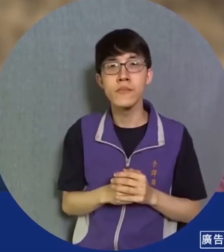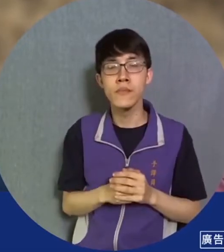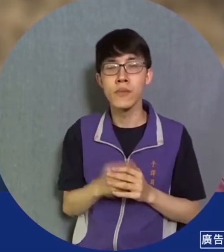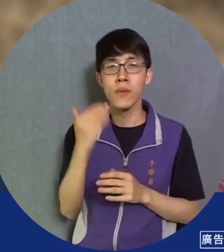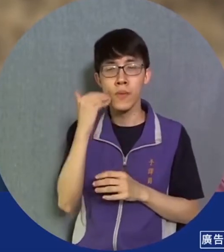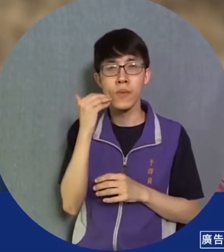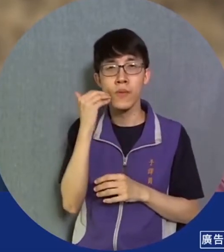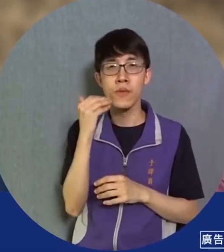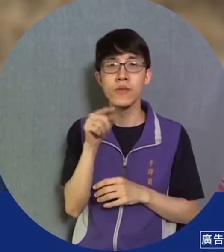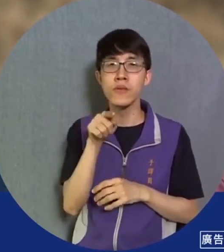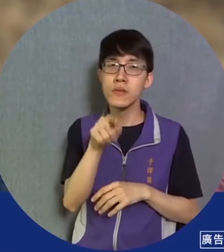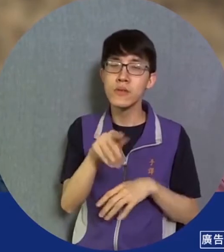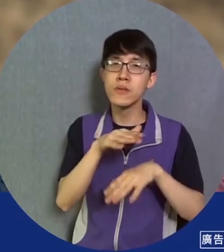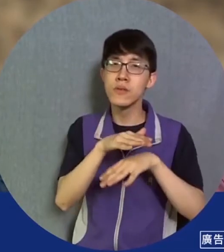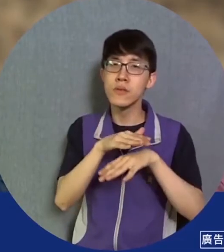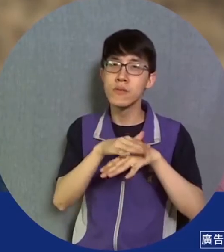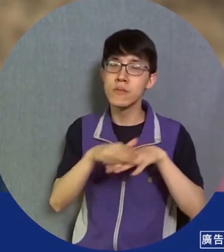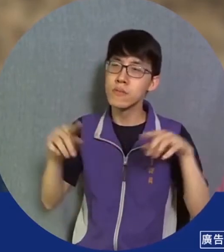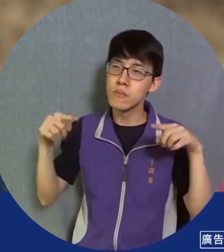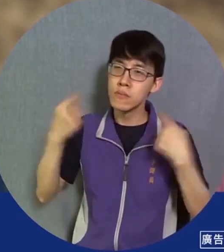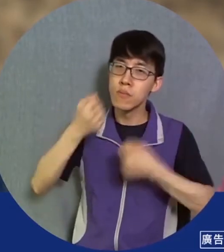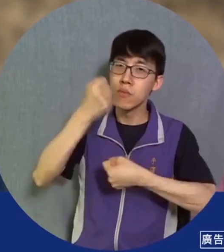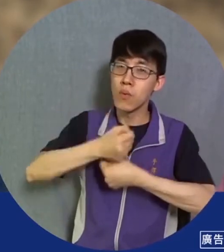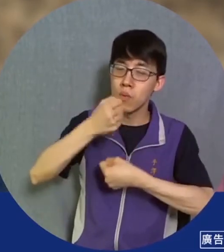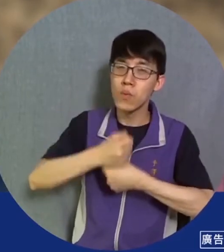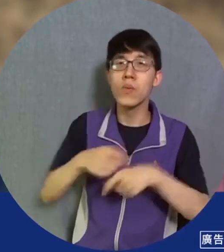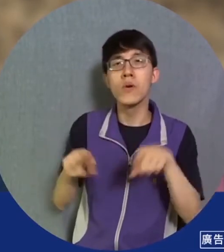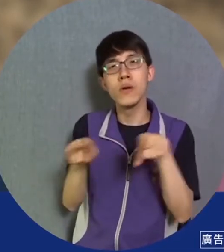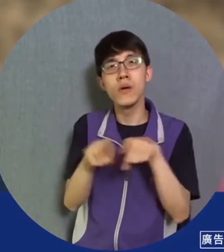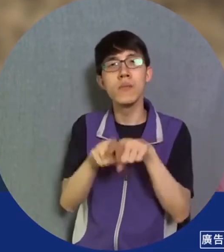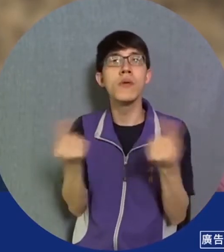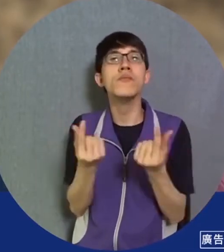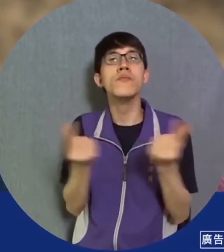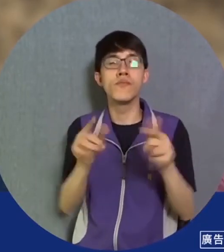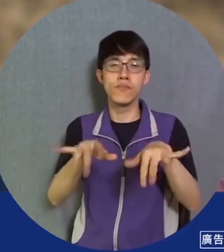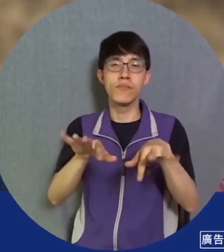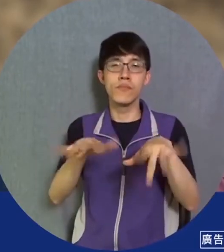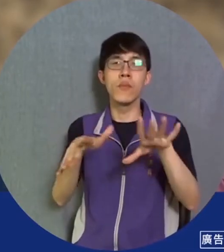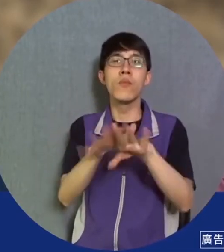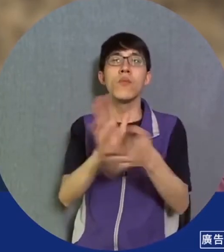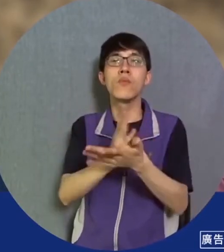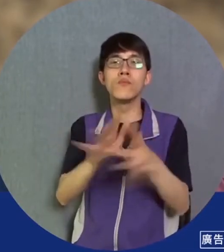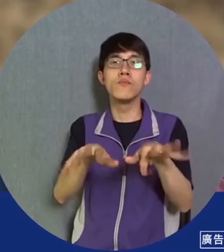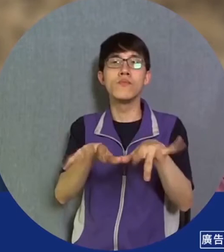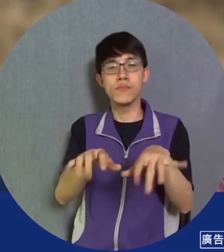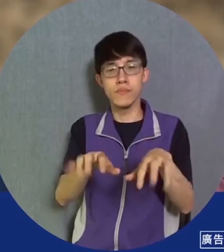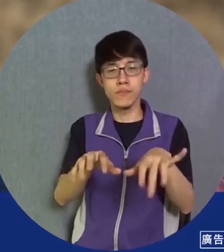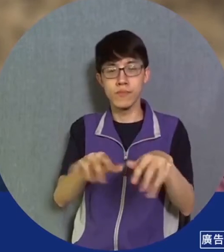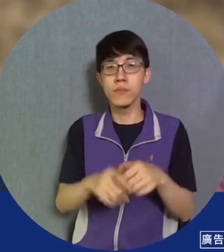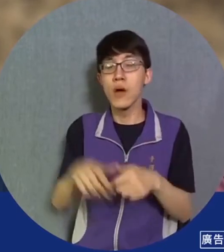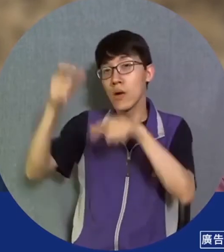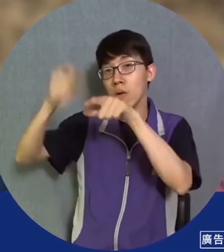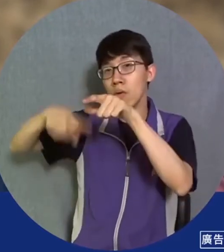如果你是一个平常的工作者，你是做一般的，比方说电脑文书的处理，那可能公司通常